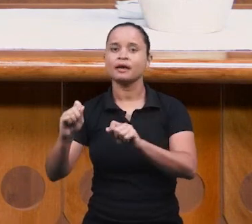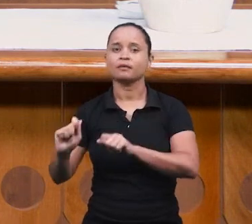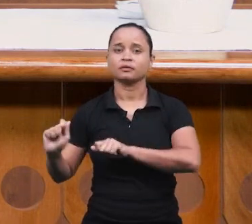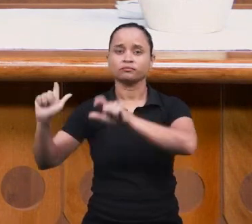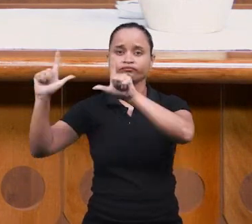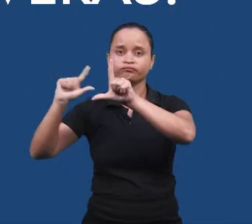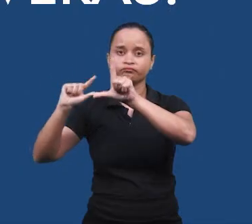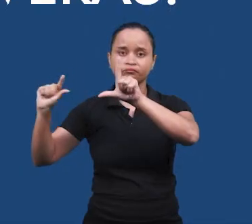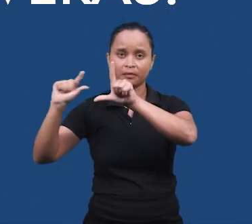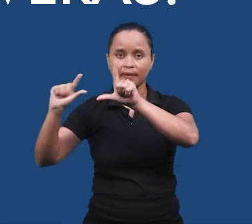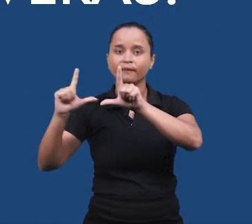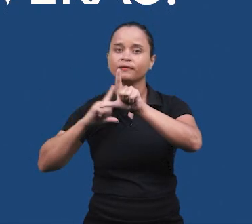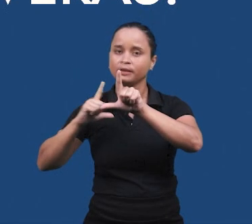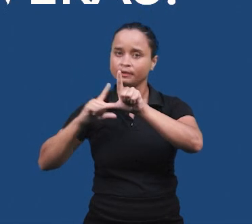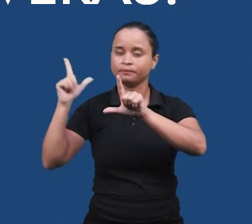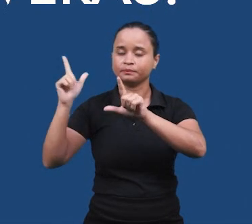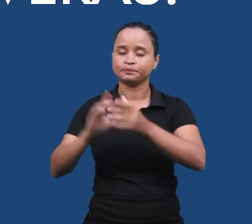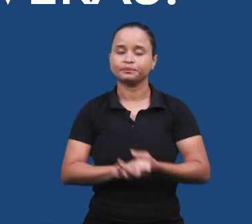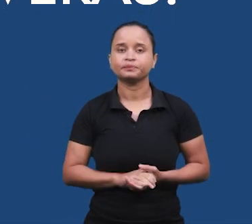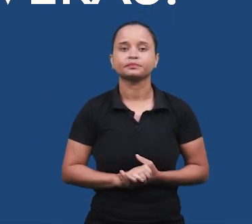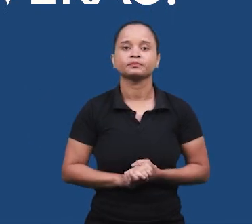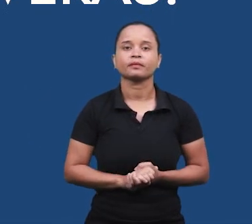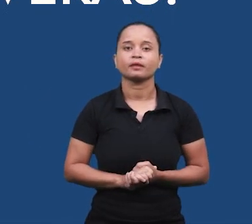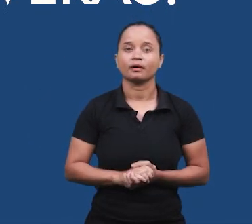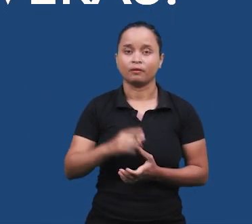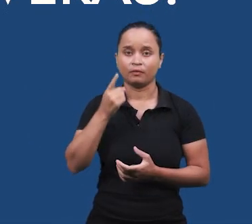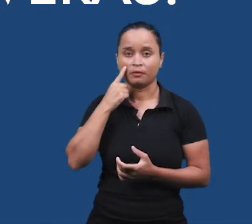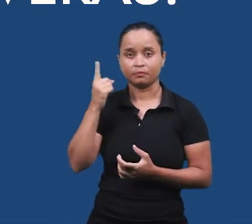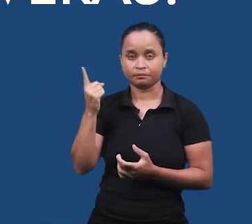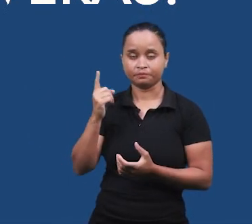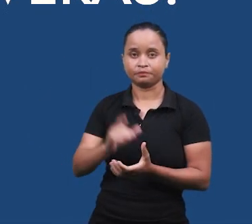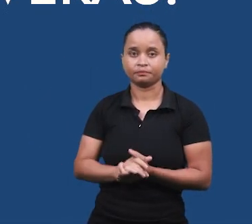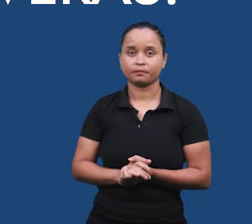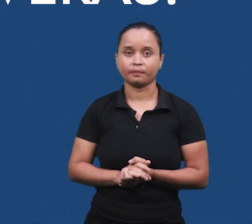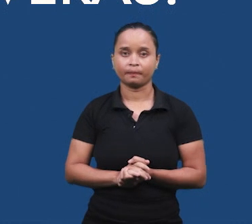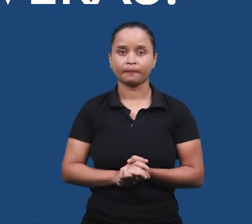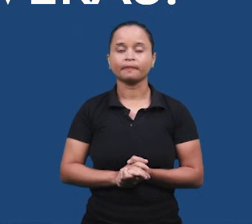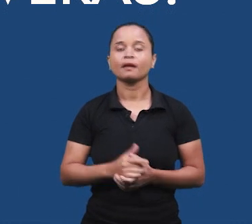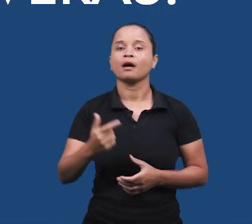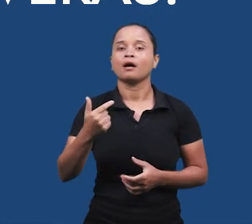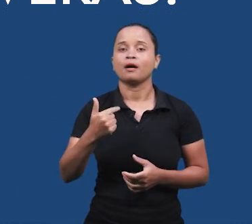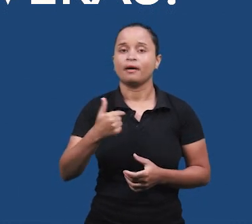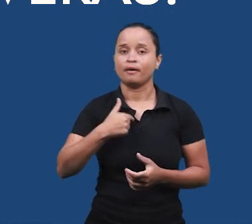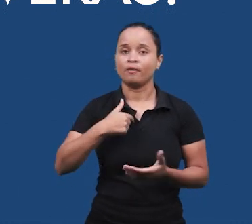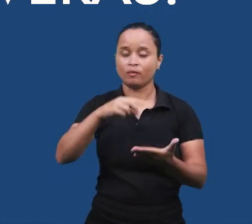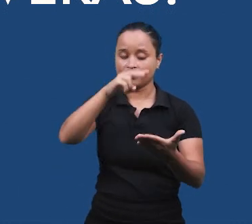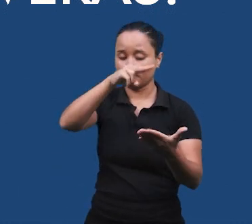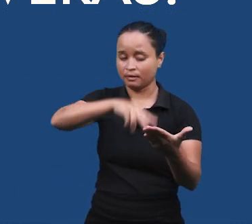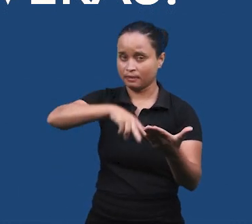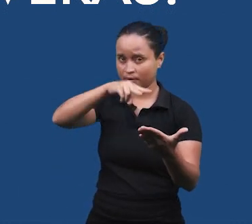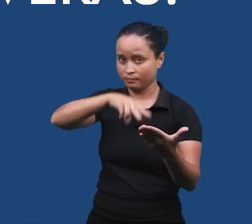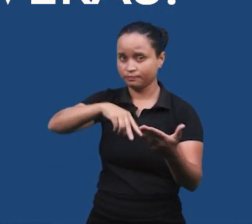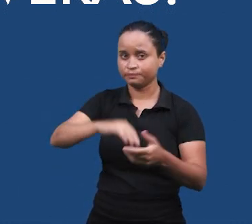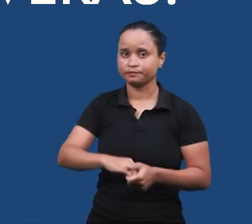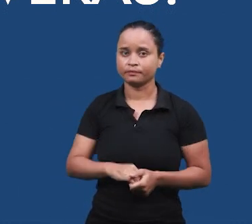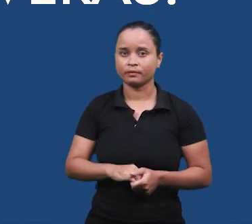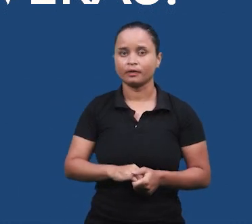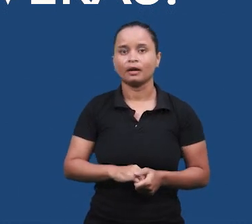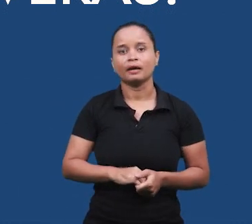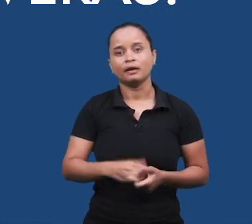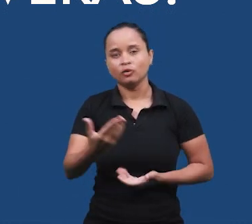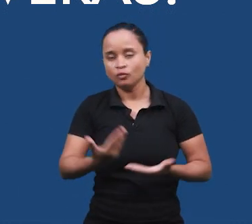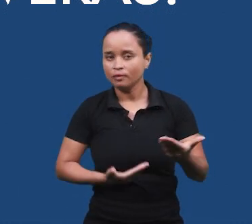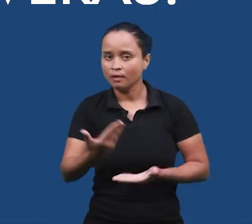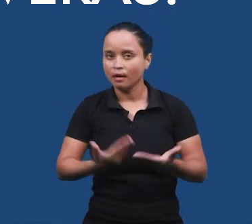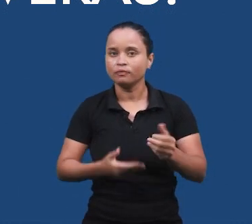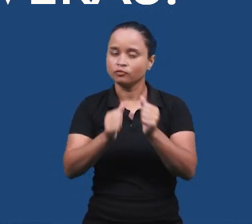sera projetée ici dans notre écran. Je vais lire et les